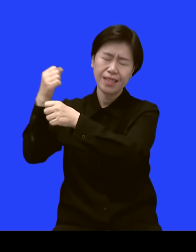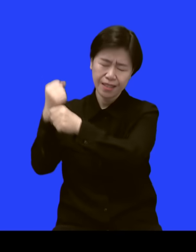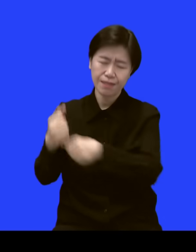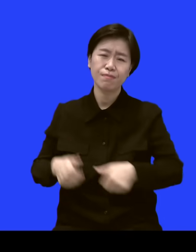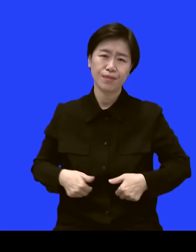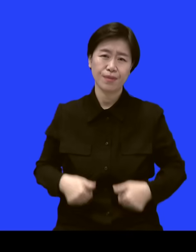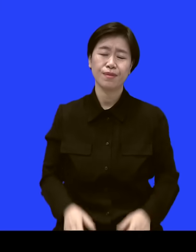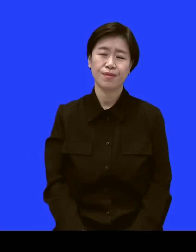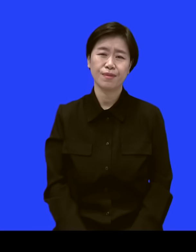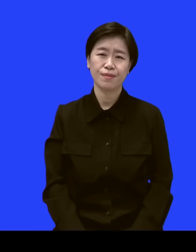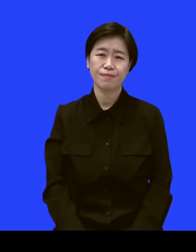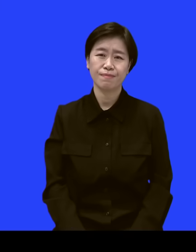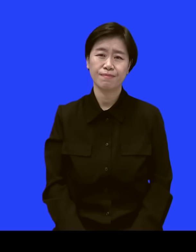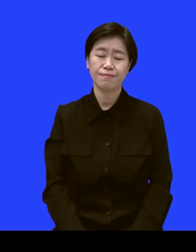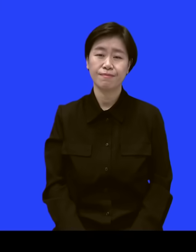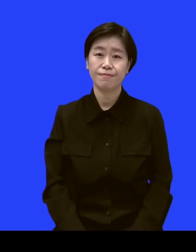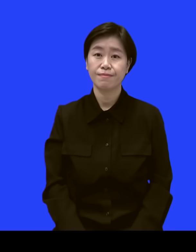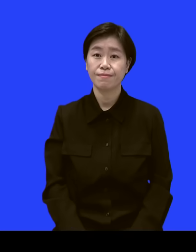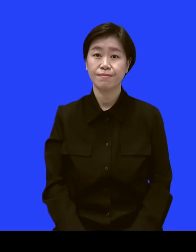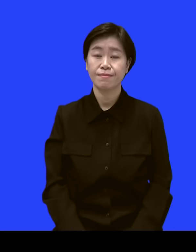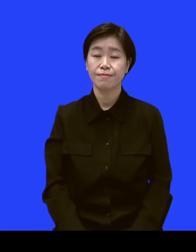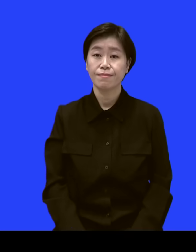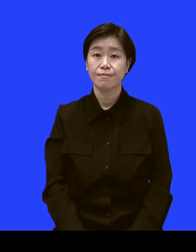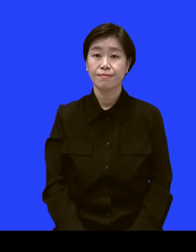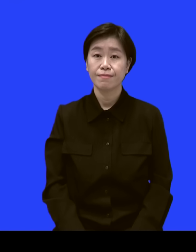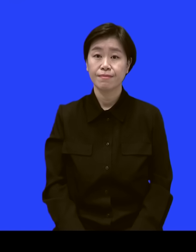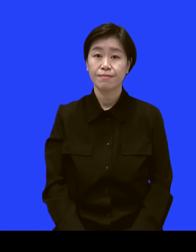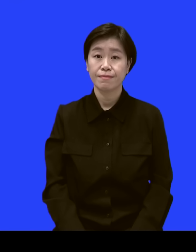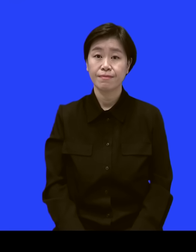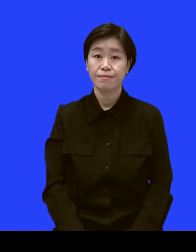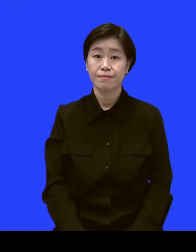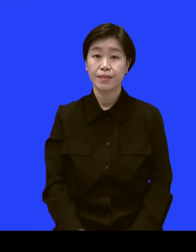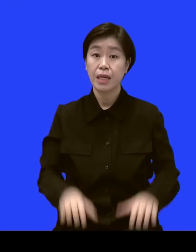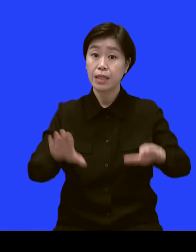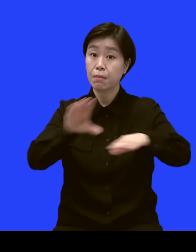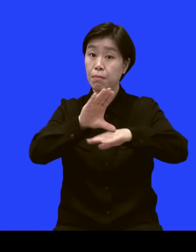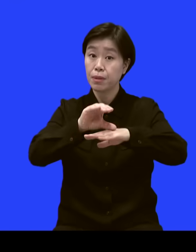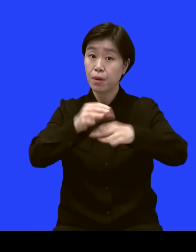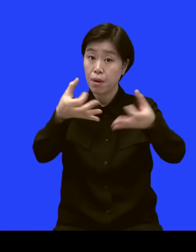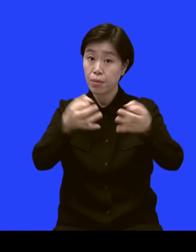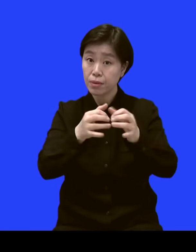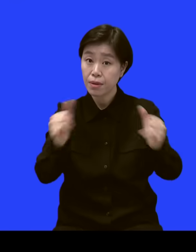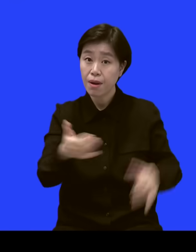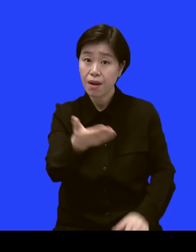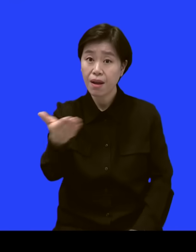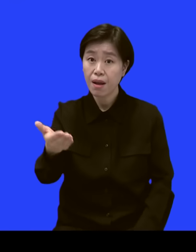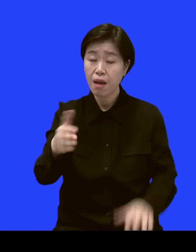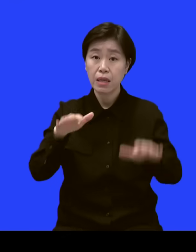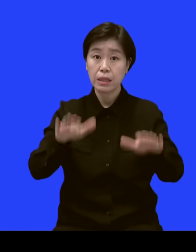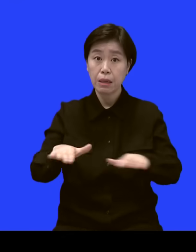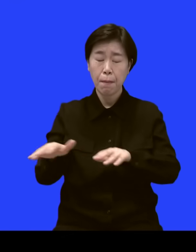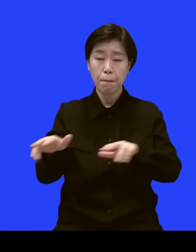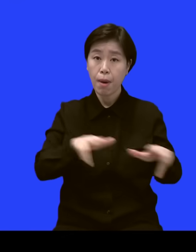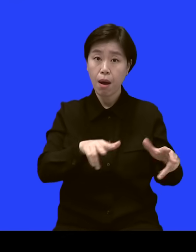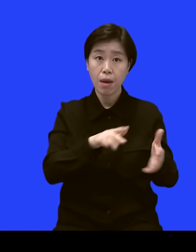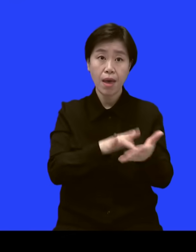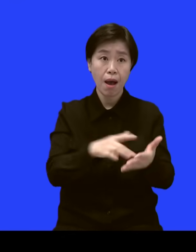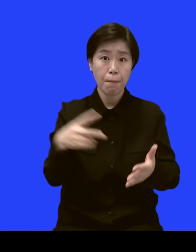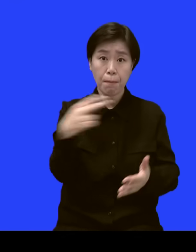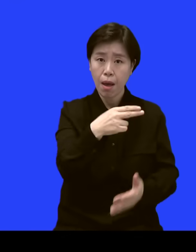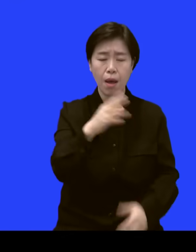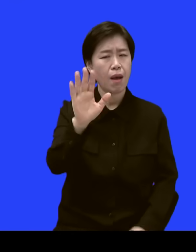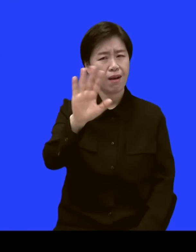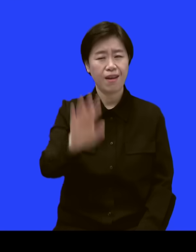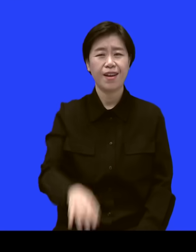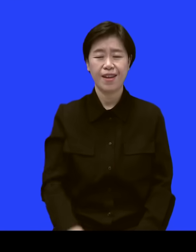느꼈어요. 네. 저도 이거를 보시면서 또 많은 분들이 다짜고짜 약을 끊어라 이런 게 아니라 네. 그렇죠. 아니에요. 네.